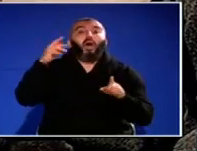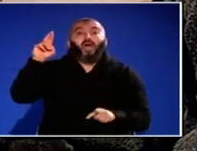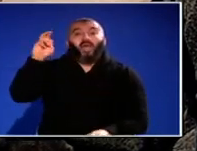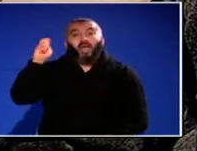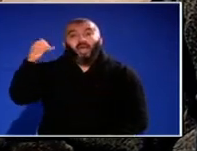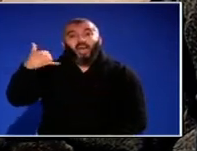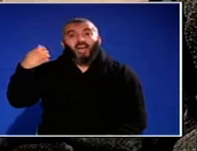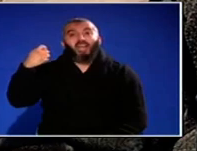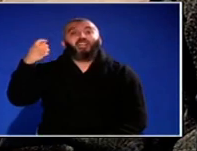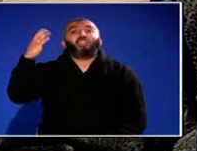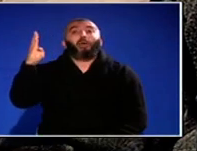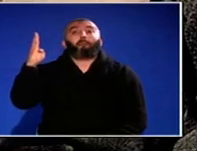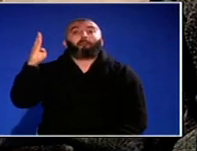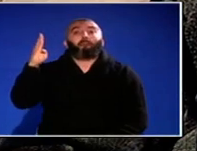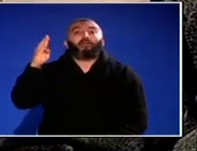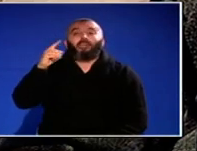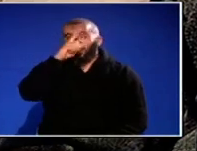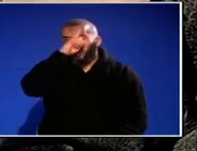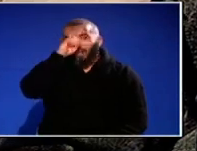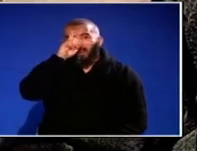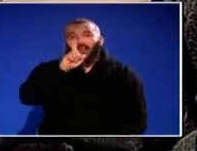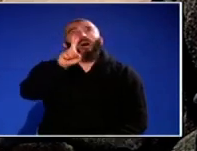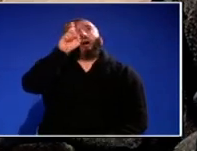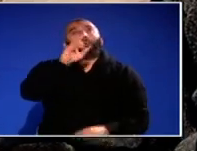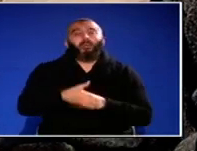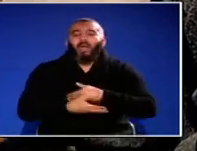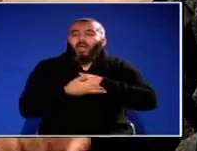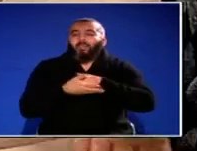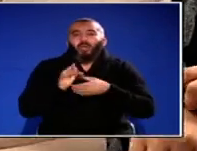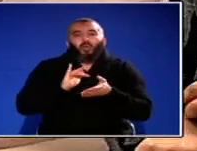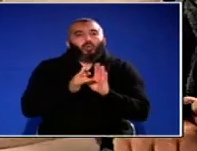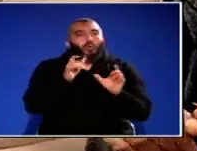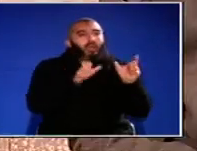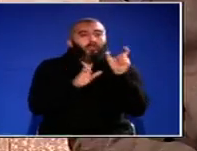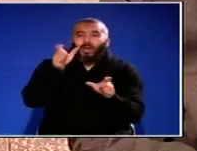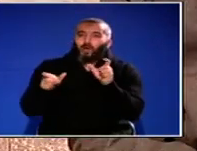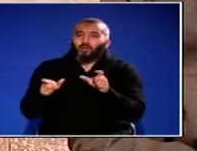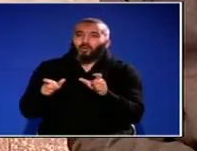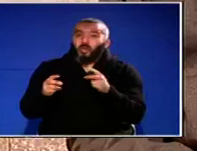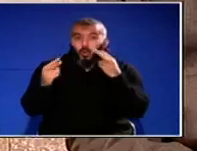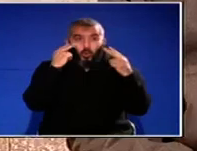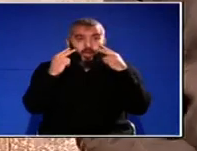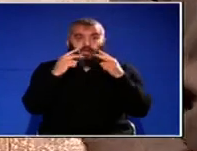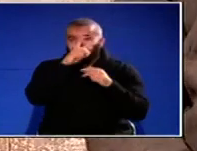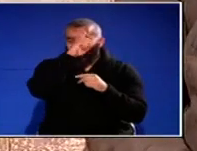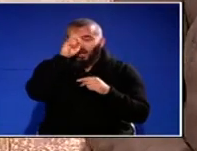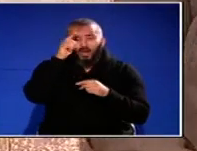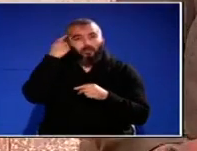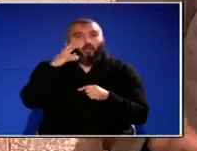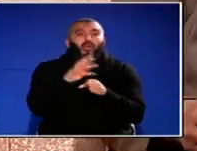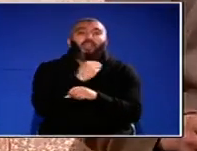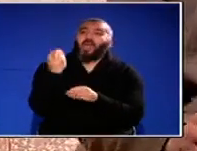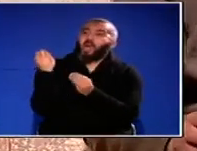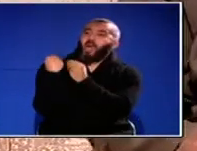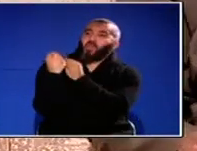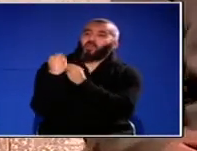كسبنا بالأعمال الصالحة إن شاء الله. الله يعيننا إن شاء الله والجميع إن شاء الله. الله يبارك فيك، شكرا جزيلا شيخنا القادم، يبارك فيك.